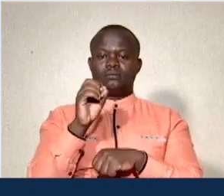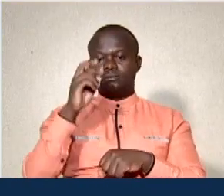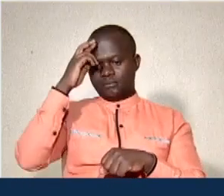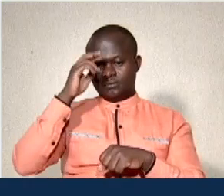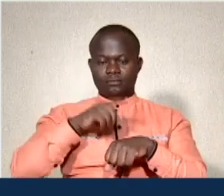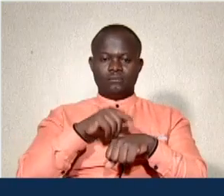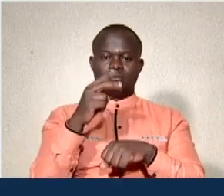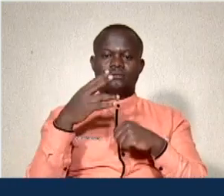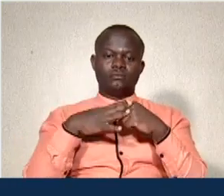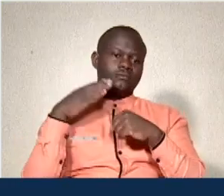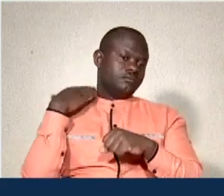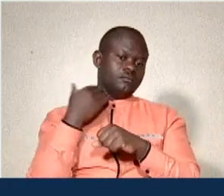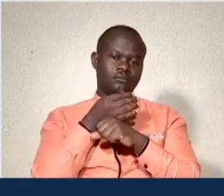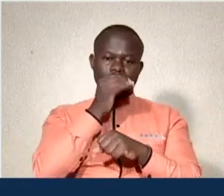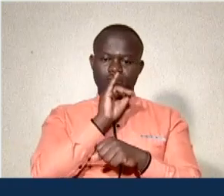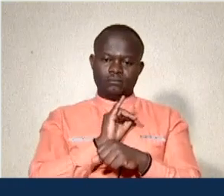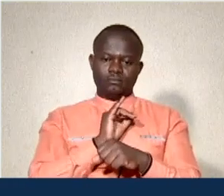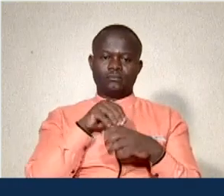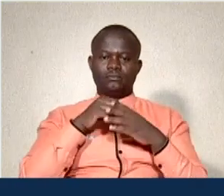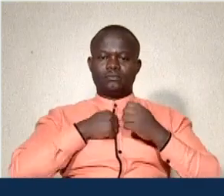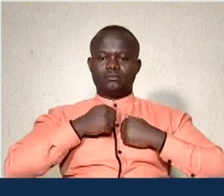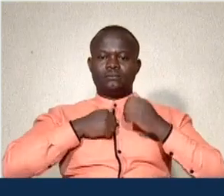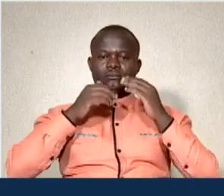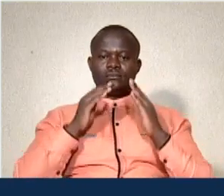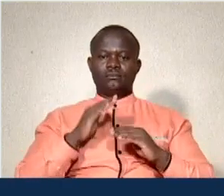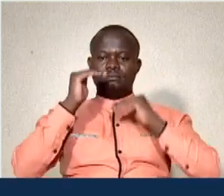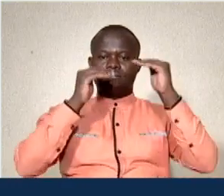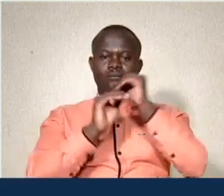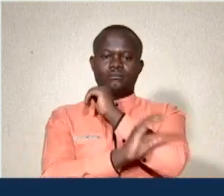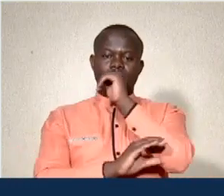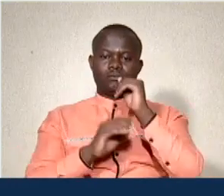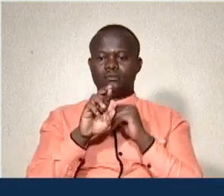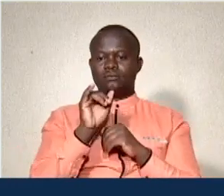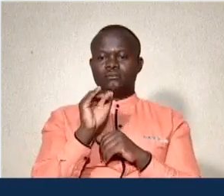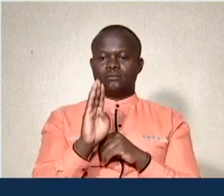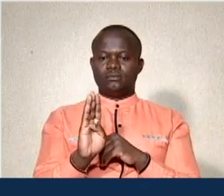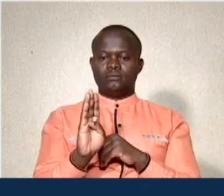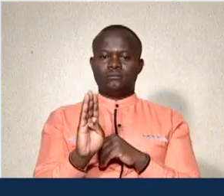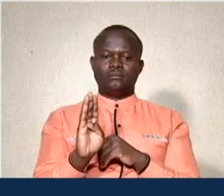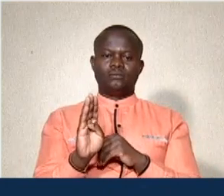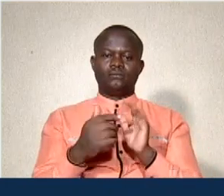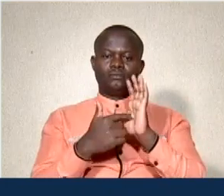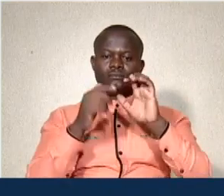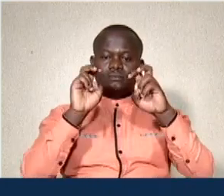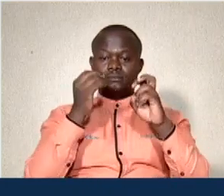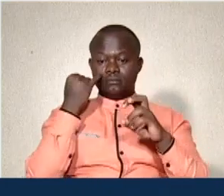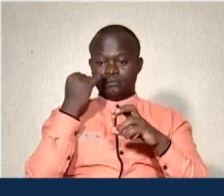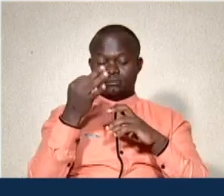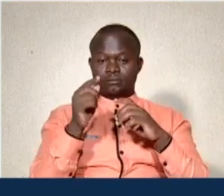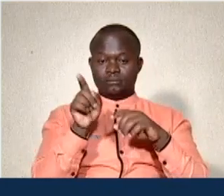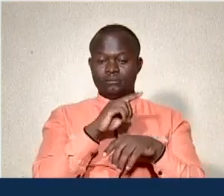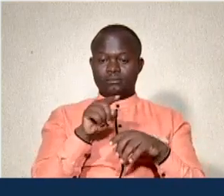ku nshuro ya 29 Jenoside yakorewe Abatutsi mu Rwanda. Urwego rw'igihugu rw'ubugenzacyaha RIB rugaragaza ko nubwo ibi